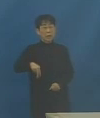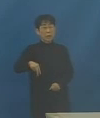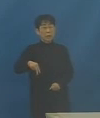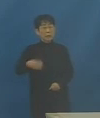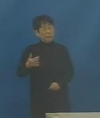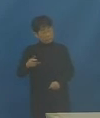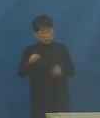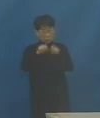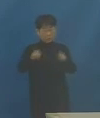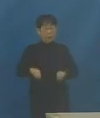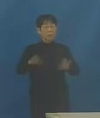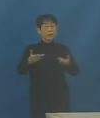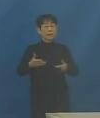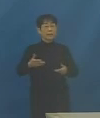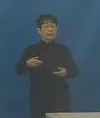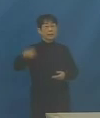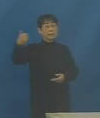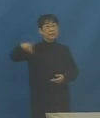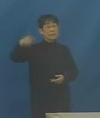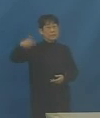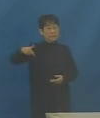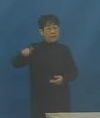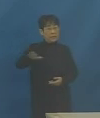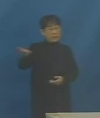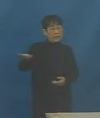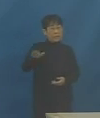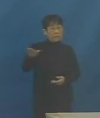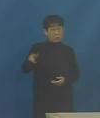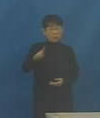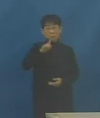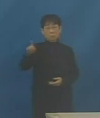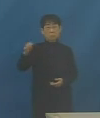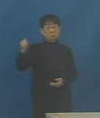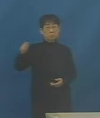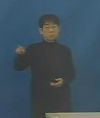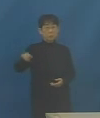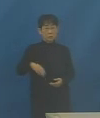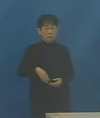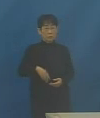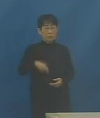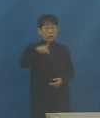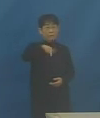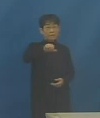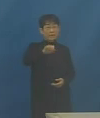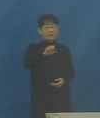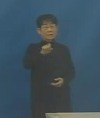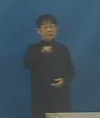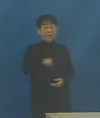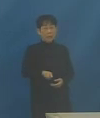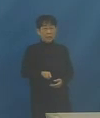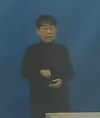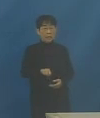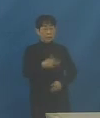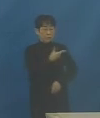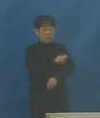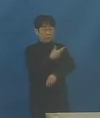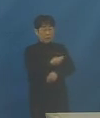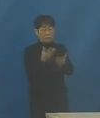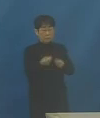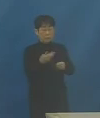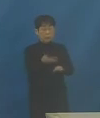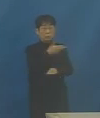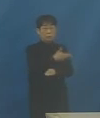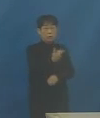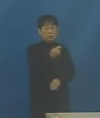先生方もその強調されておられます後ろあのハイザーを打ったあとモデル直すことで抗体価が